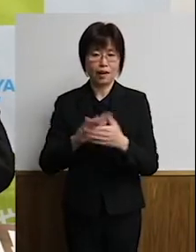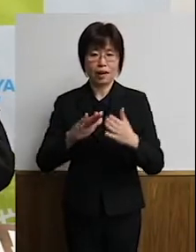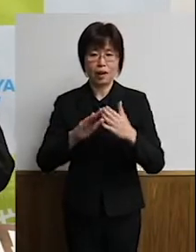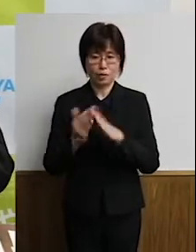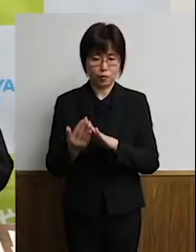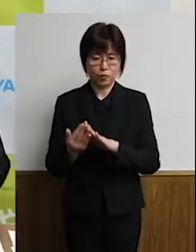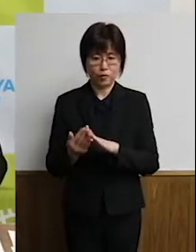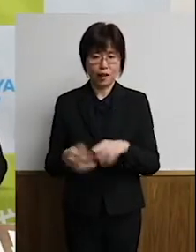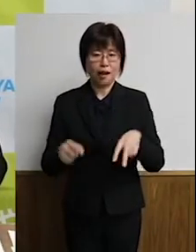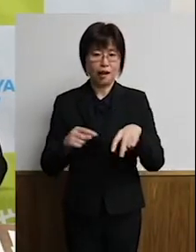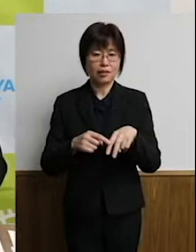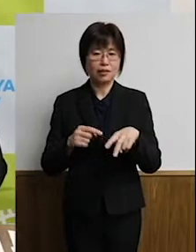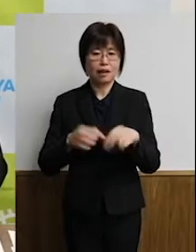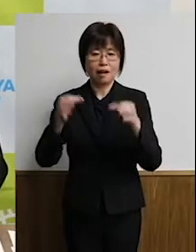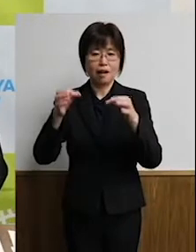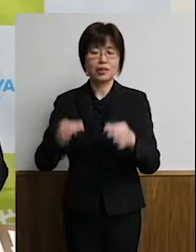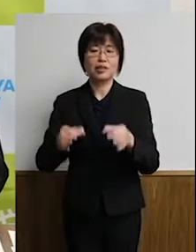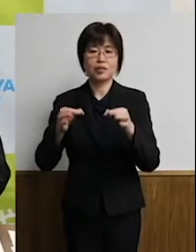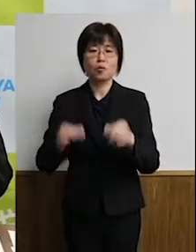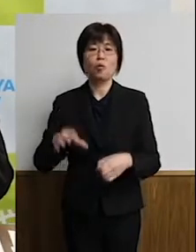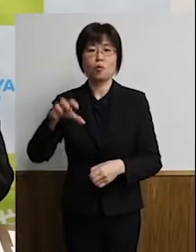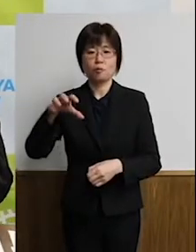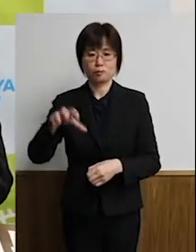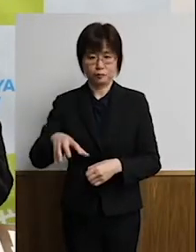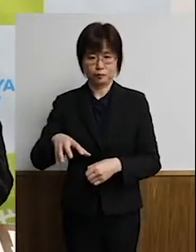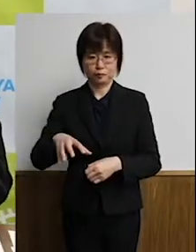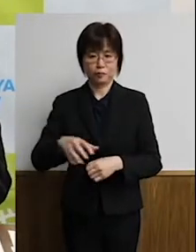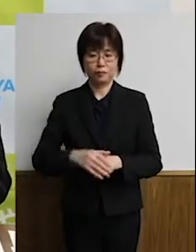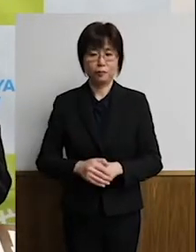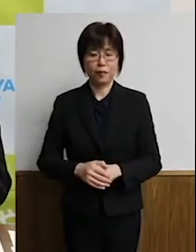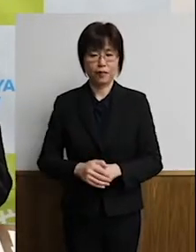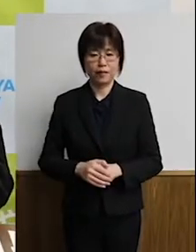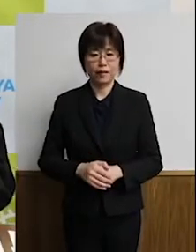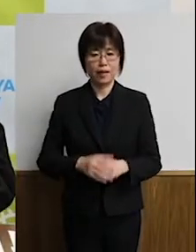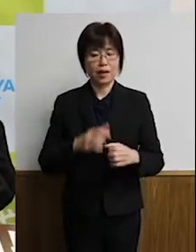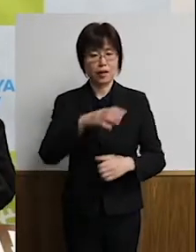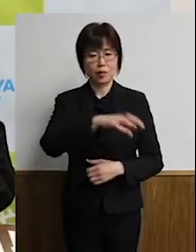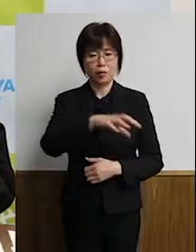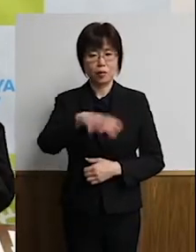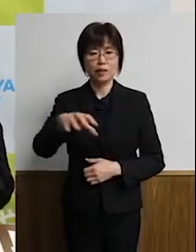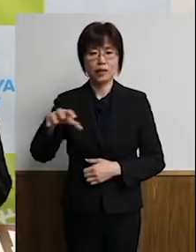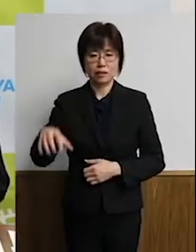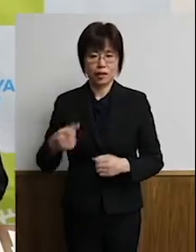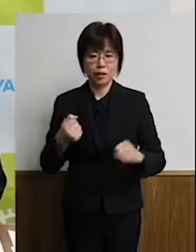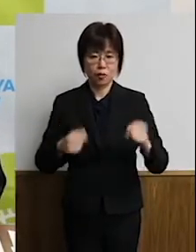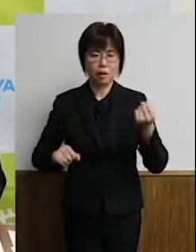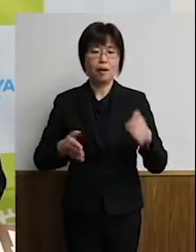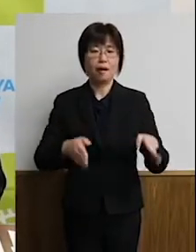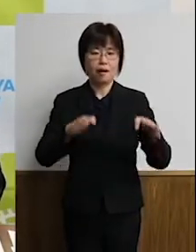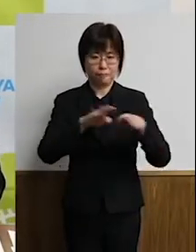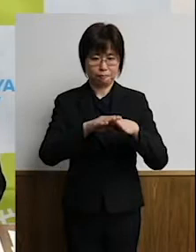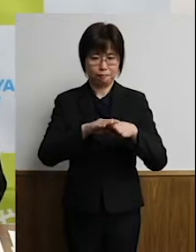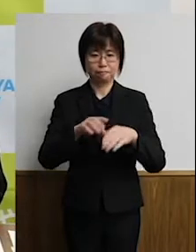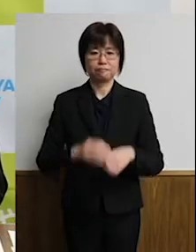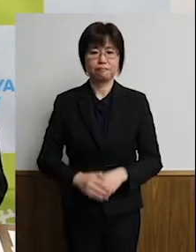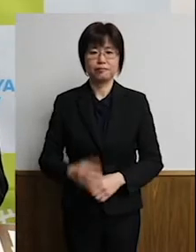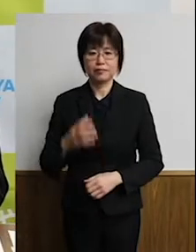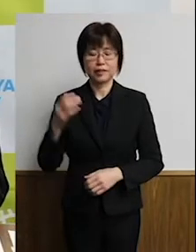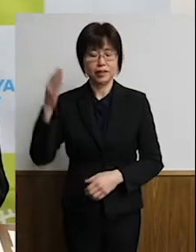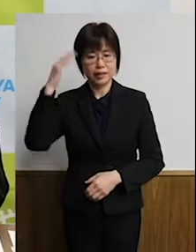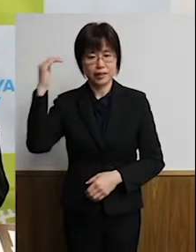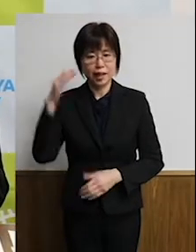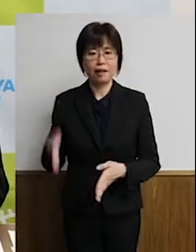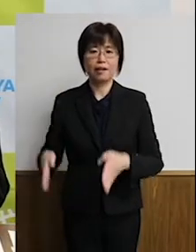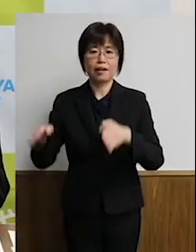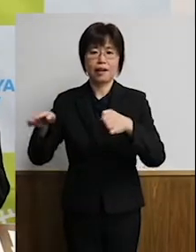で、足利銀行東側の土地になり、主な経由地は大河ドラマ館、渋沢栄一記